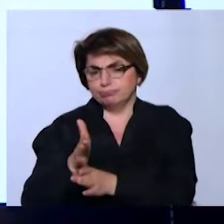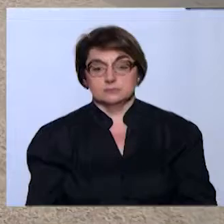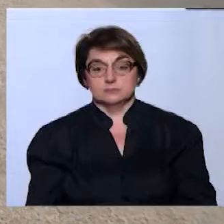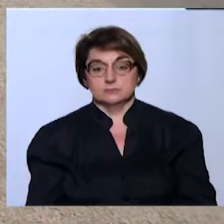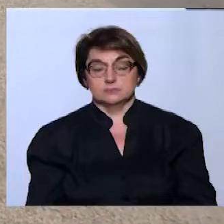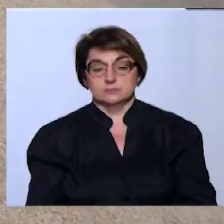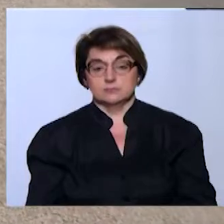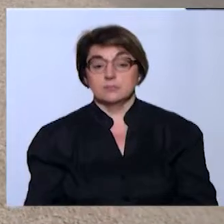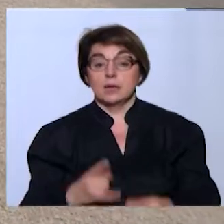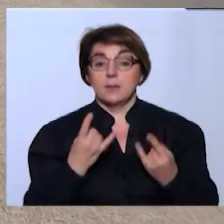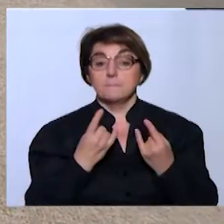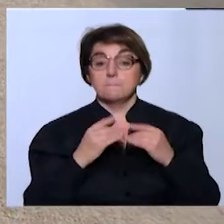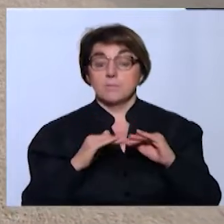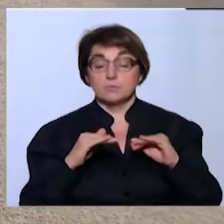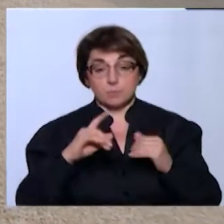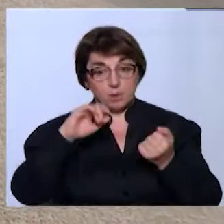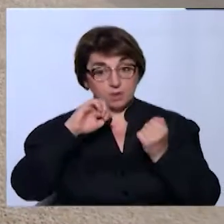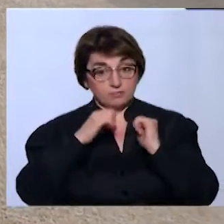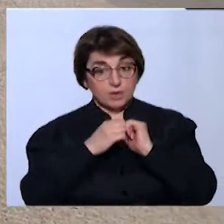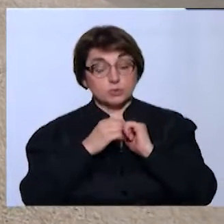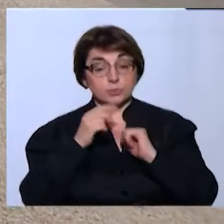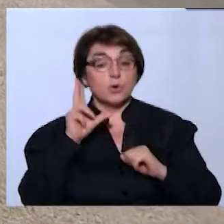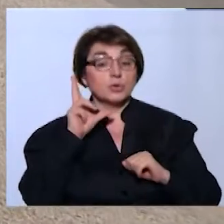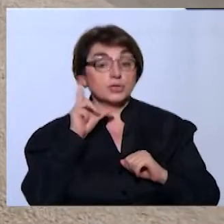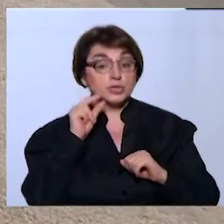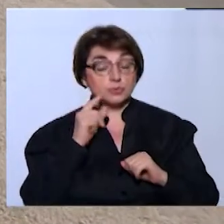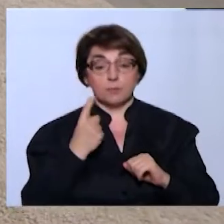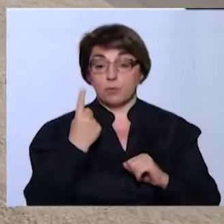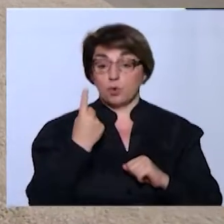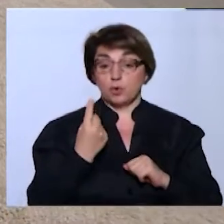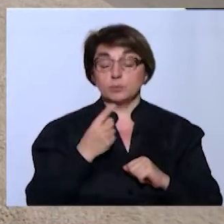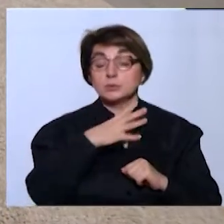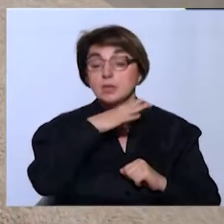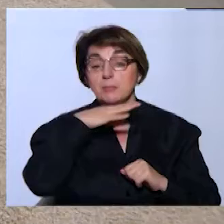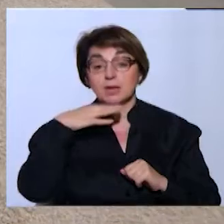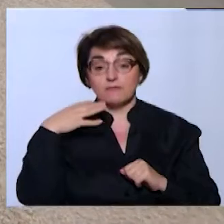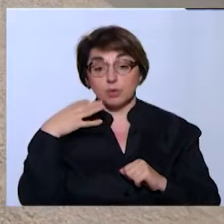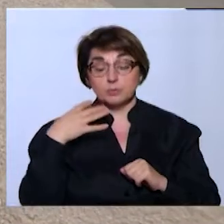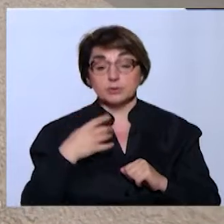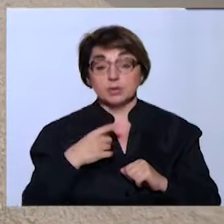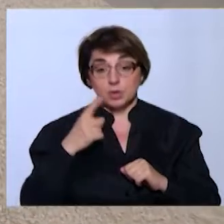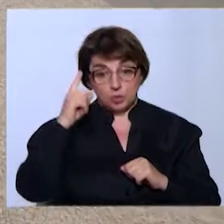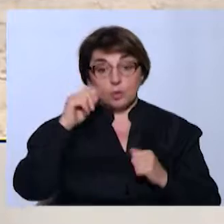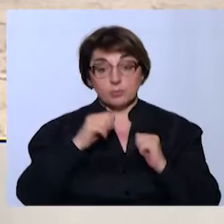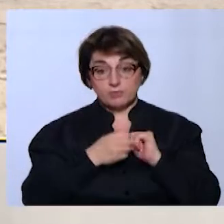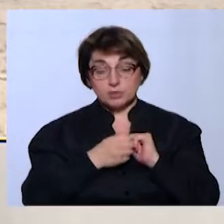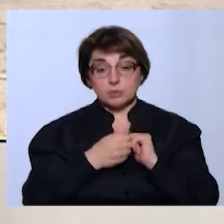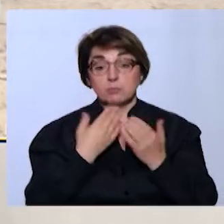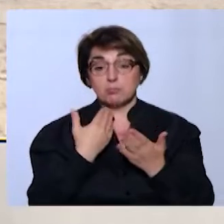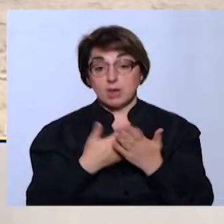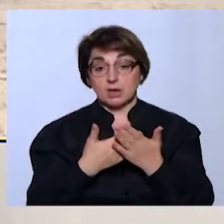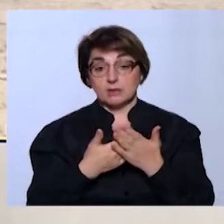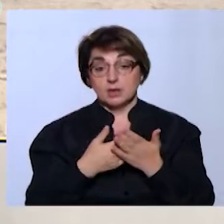ბავშვებო? Ბავშვებო, გვახსოვს ხომ რიცხვი? Მხოლობითი და მრავლობითი. Ხომ გვახსოვს?